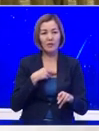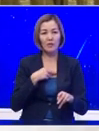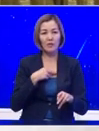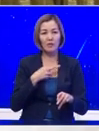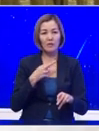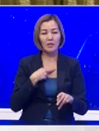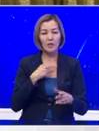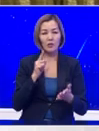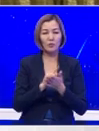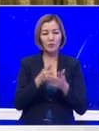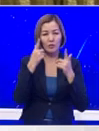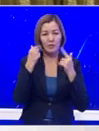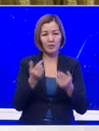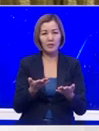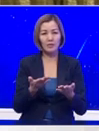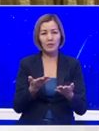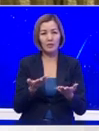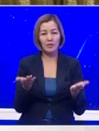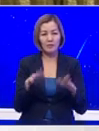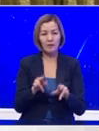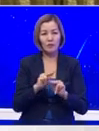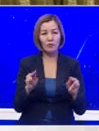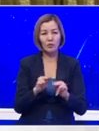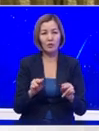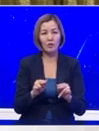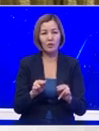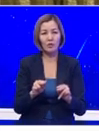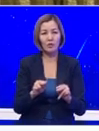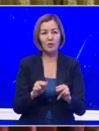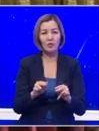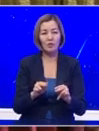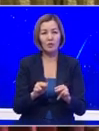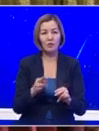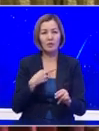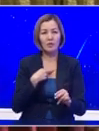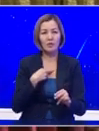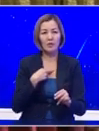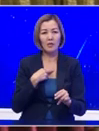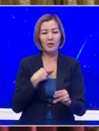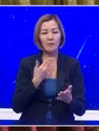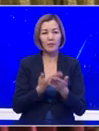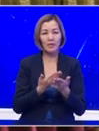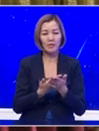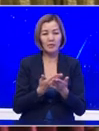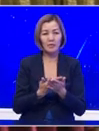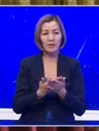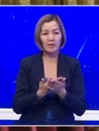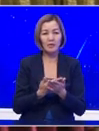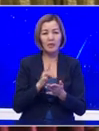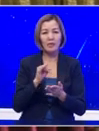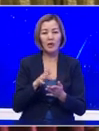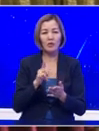должен знать и должен оставаться учителем. Я учитель в первую очередь. Я должен показать примером, как